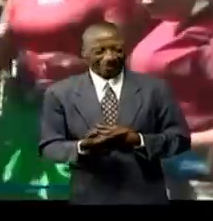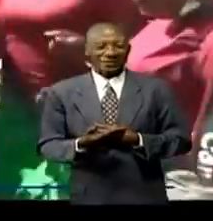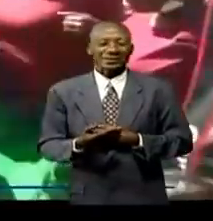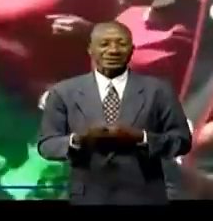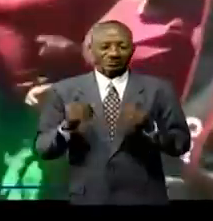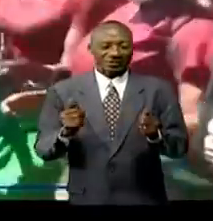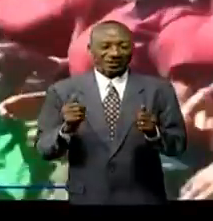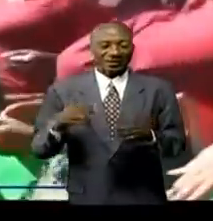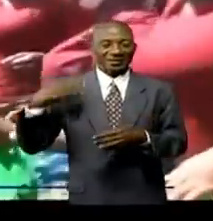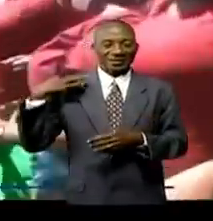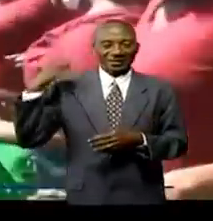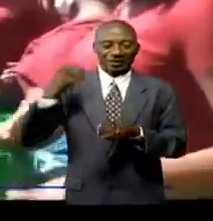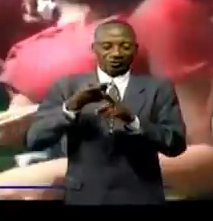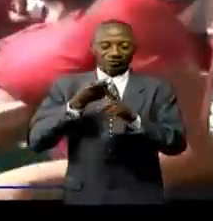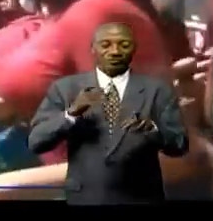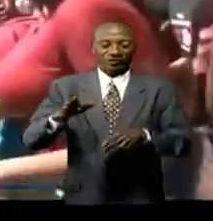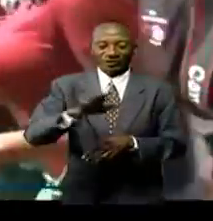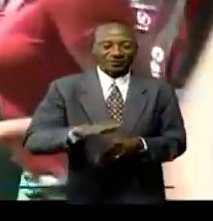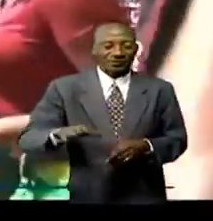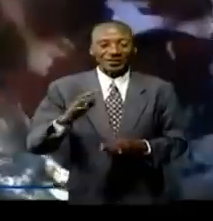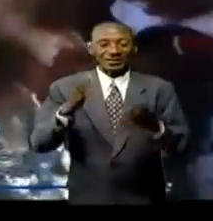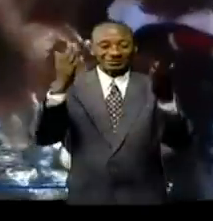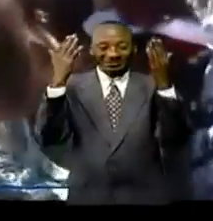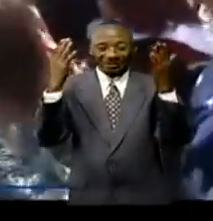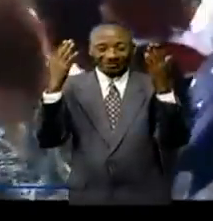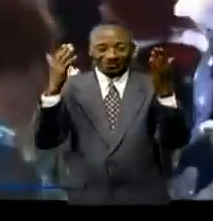peuple majoritaire dans la province zambienne du Nord-Ouest.